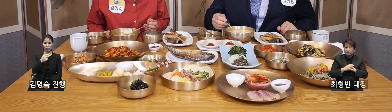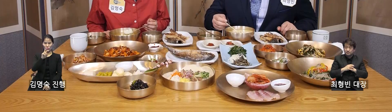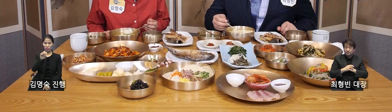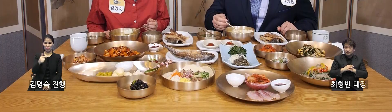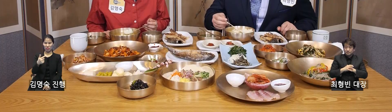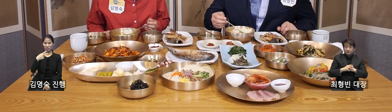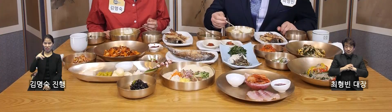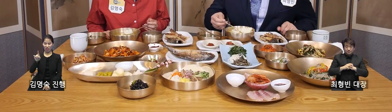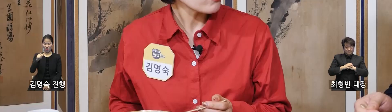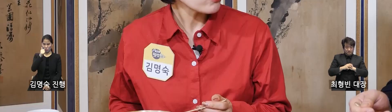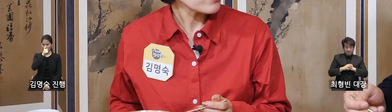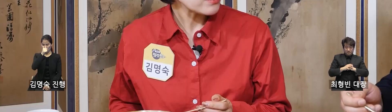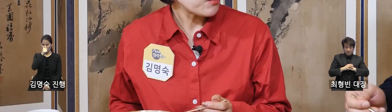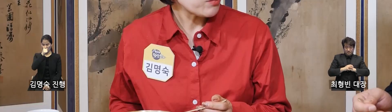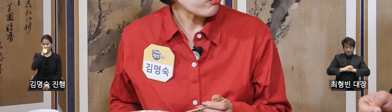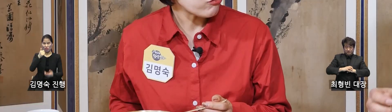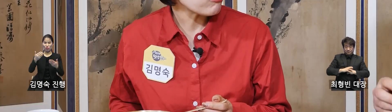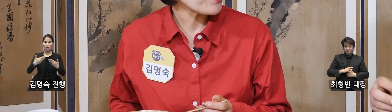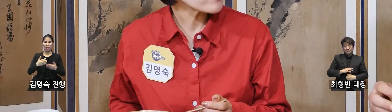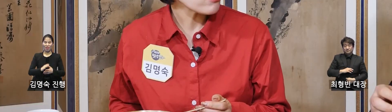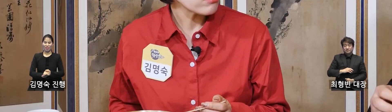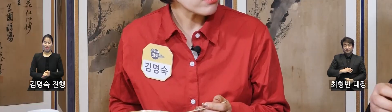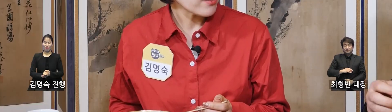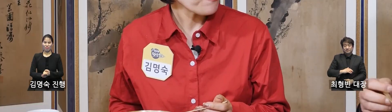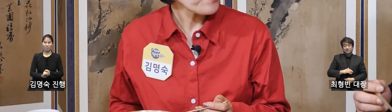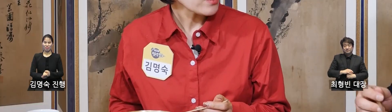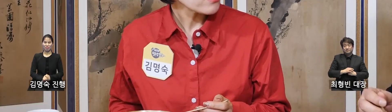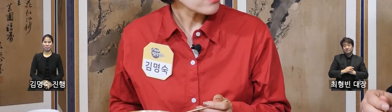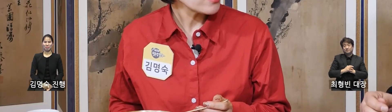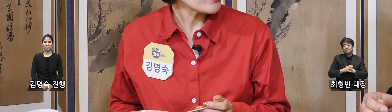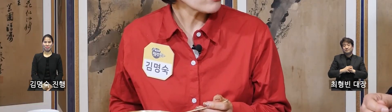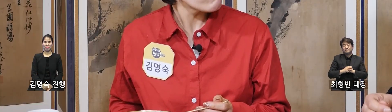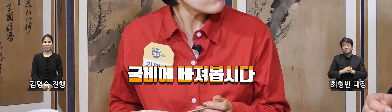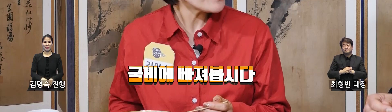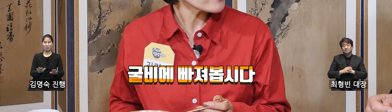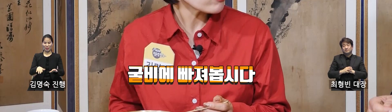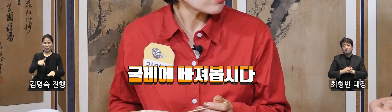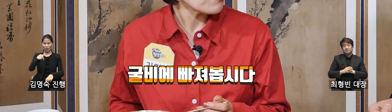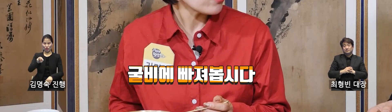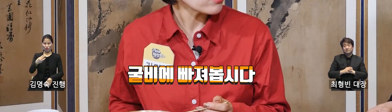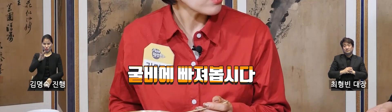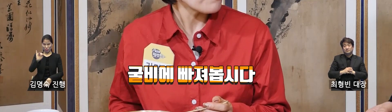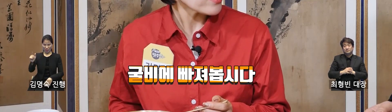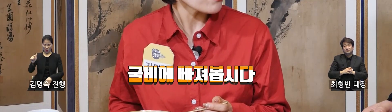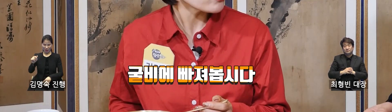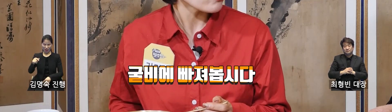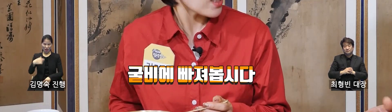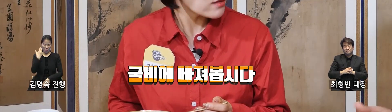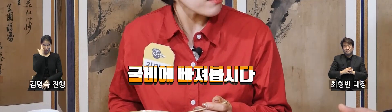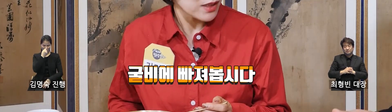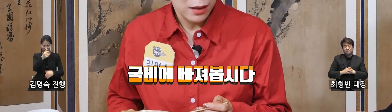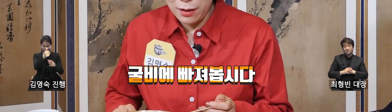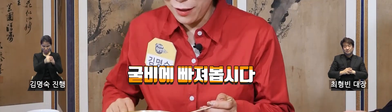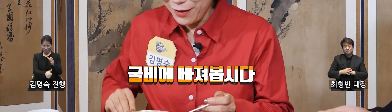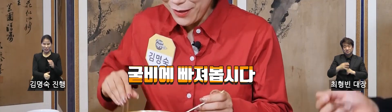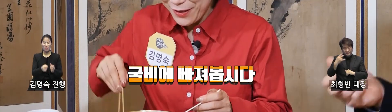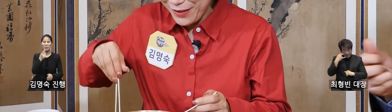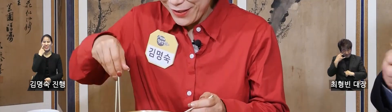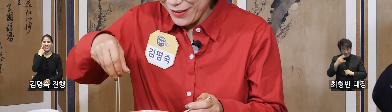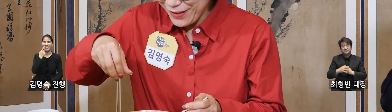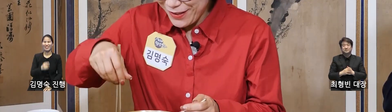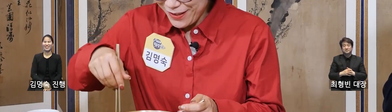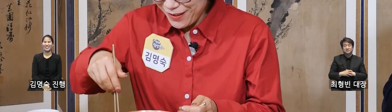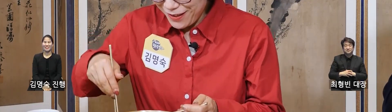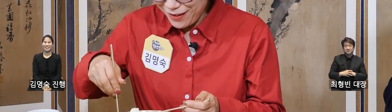소개 또 그 기뻐 오빠 주셨는데 자 이번엔 굴비의 저희가 한번 맞아 보도록 하겠습니다